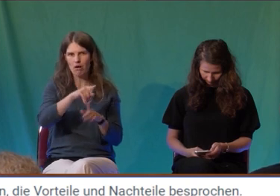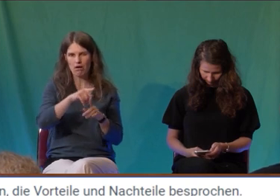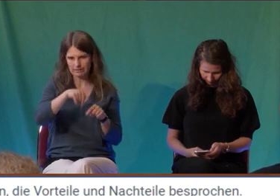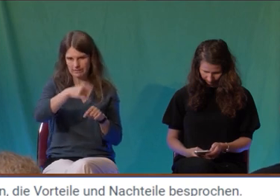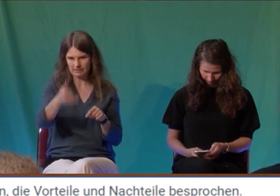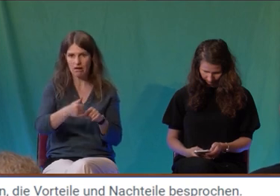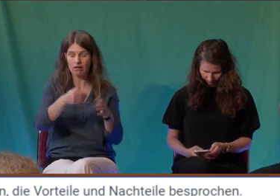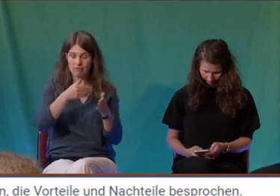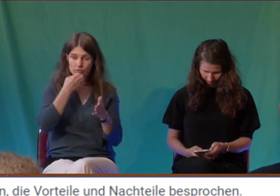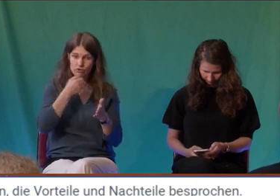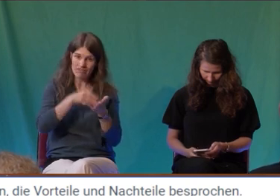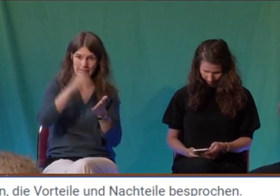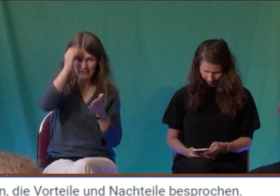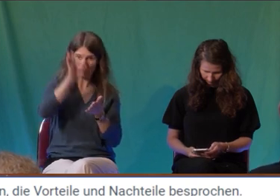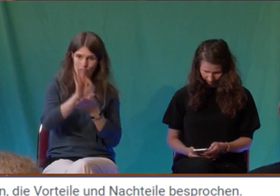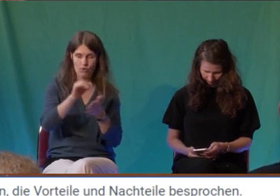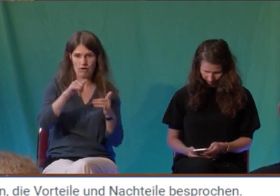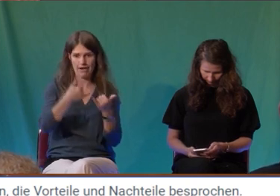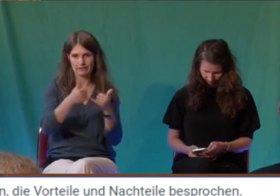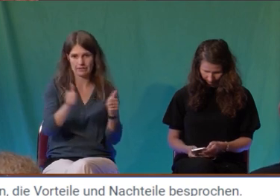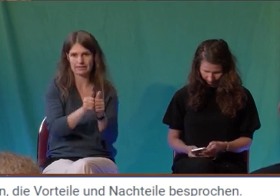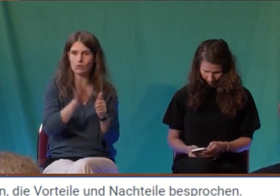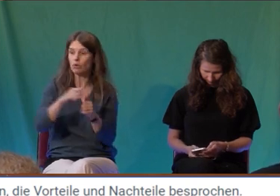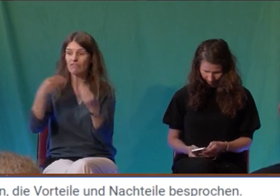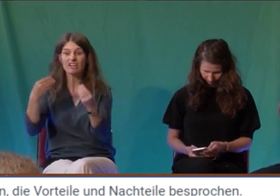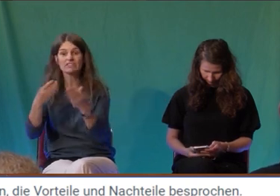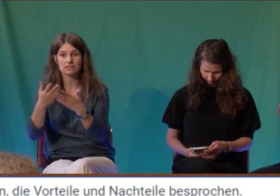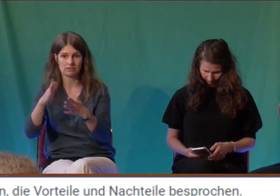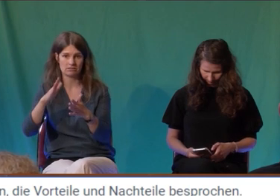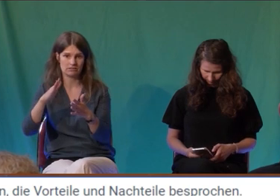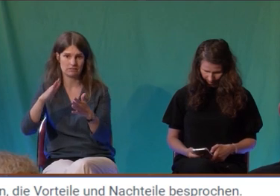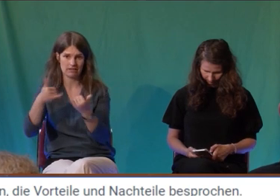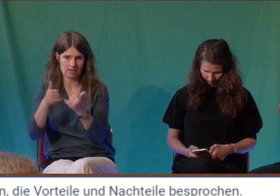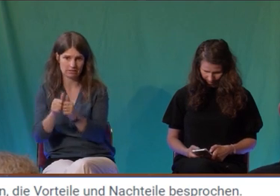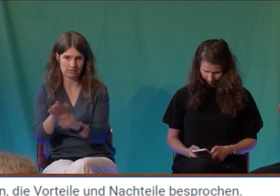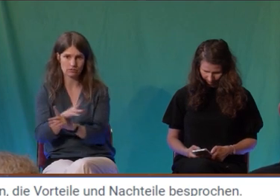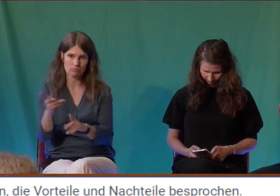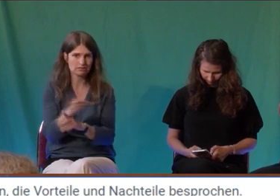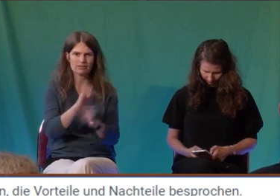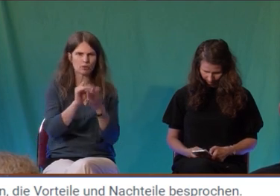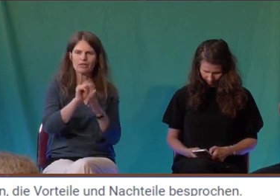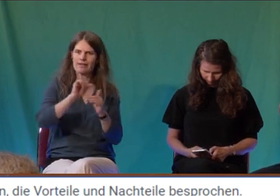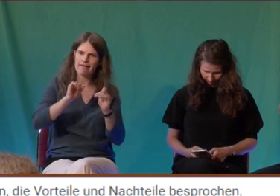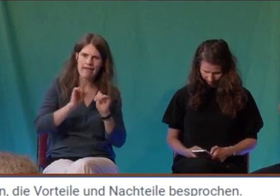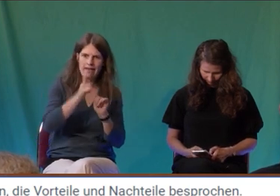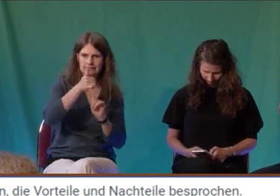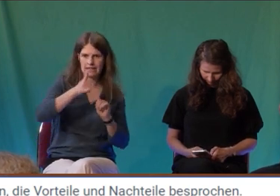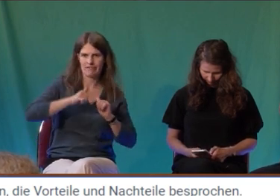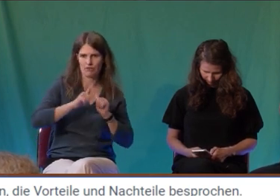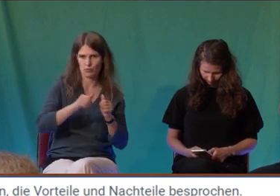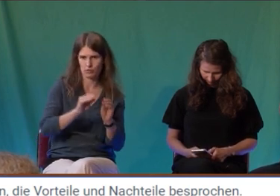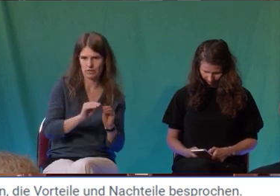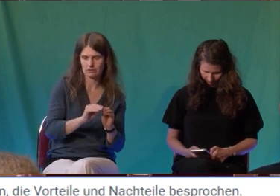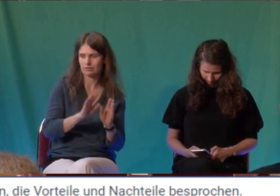weiterzubilden und auch qualifizierte elternassistenz also beides mit Erste Hilfe Kurs und Kinderschutz